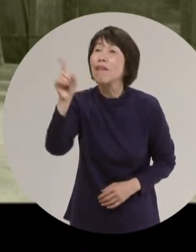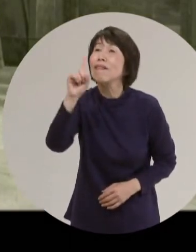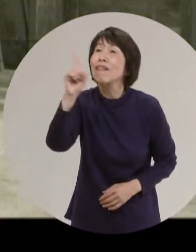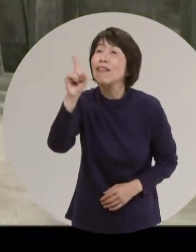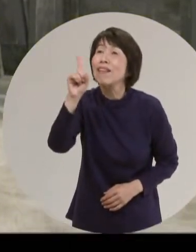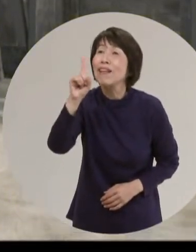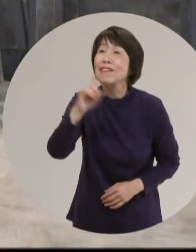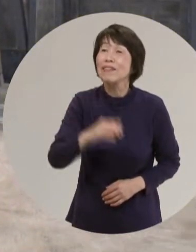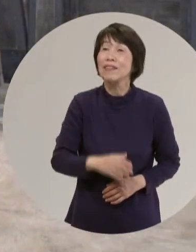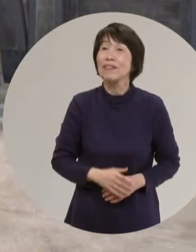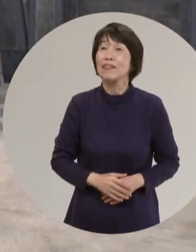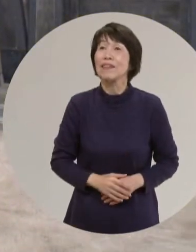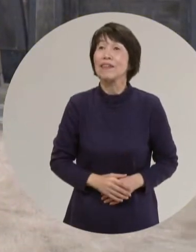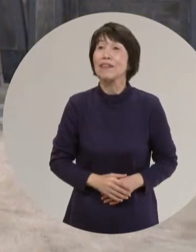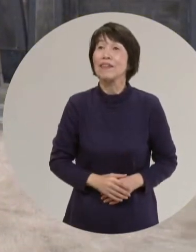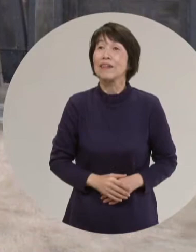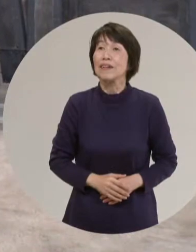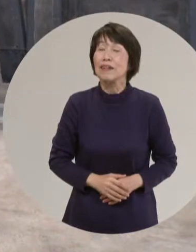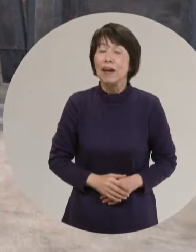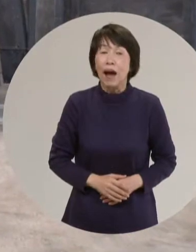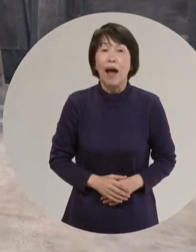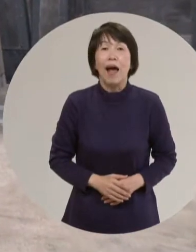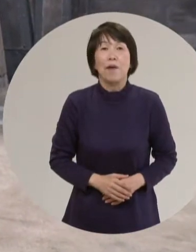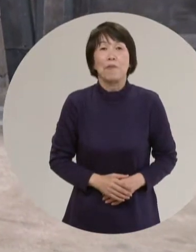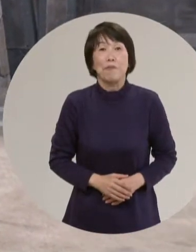野パン何してんの。